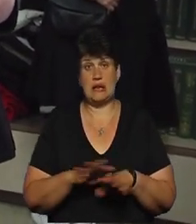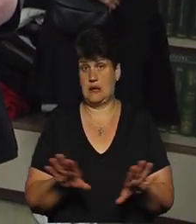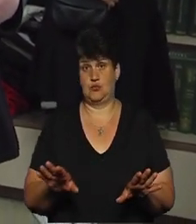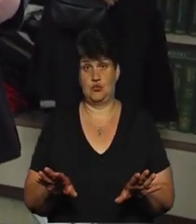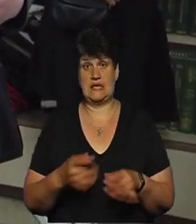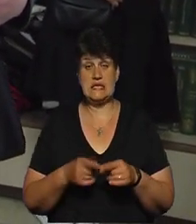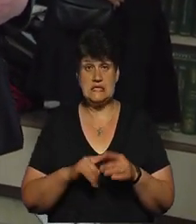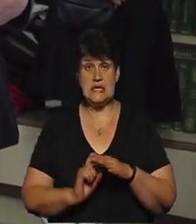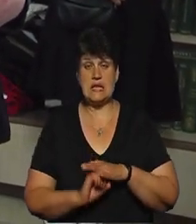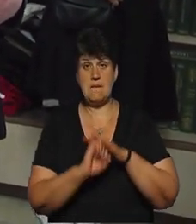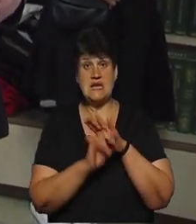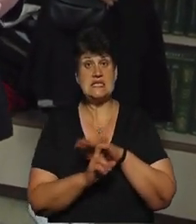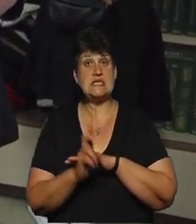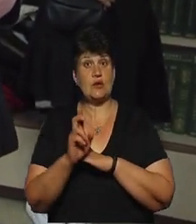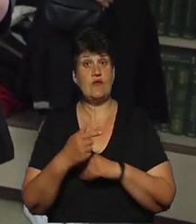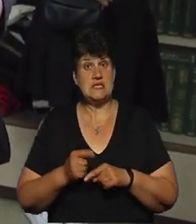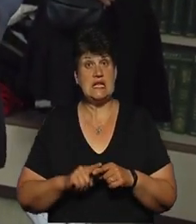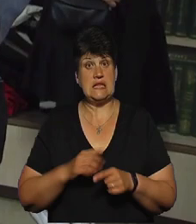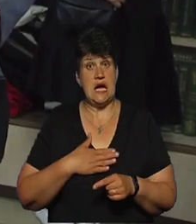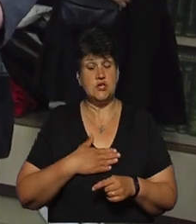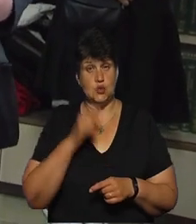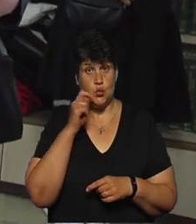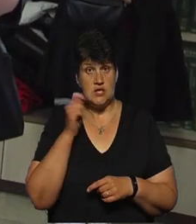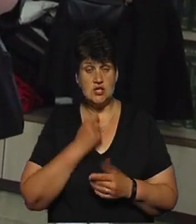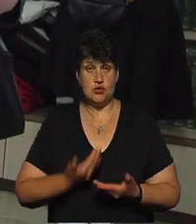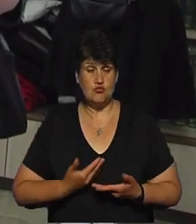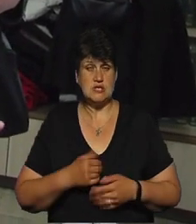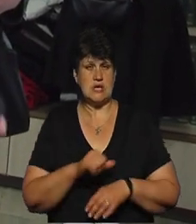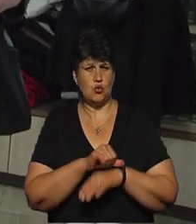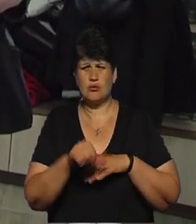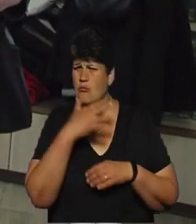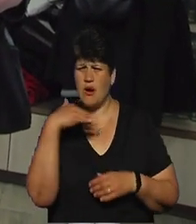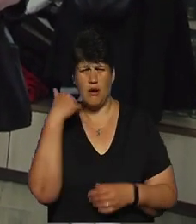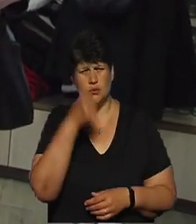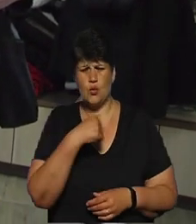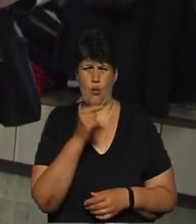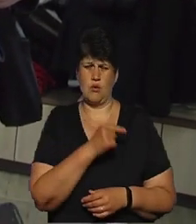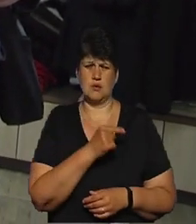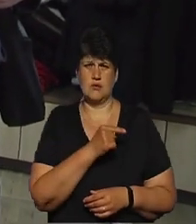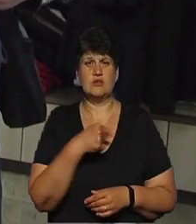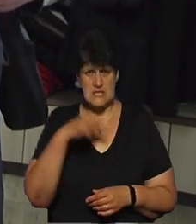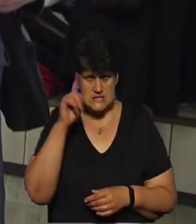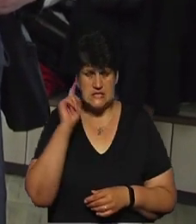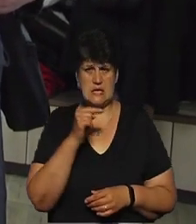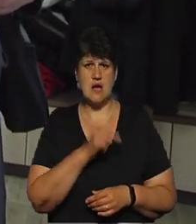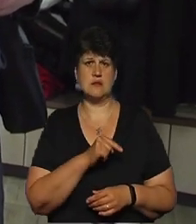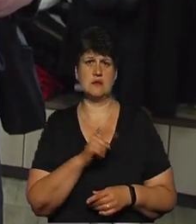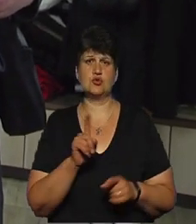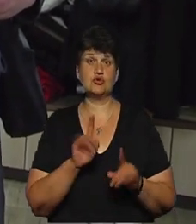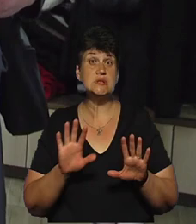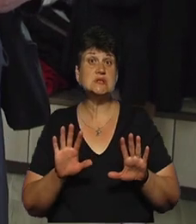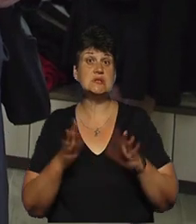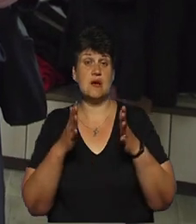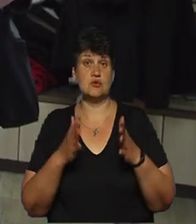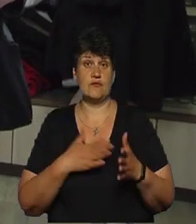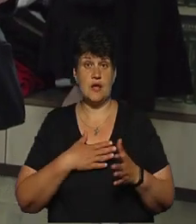базі церков, це наші українці, які проживають за кордоном багато років. І от вони знали, що так сталося з нашою